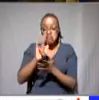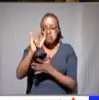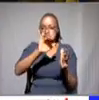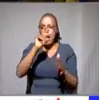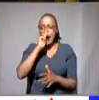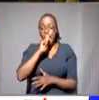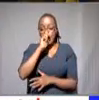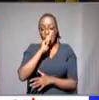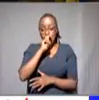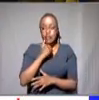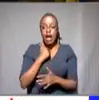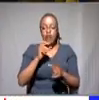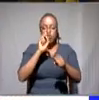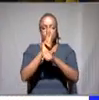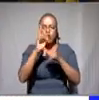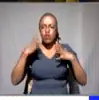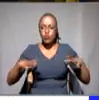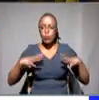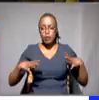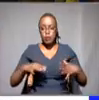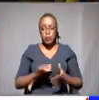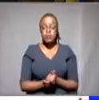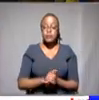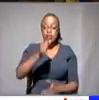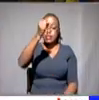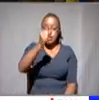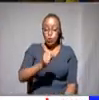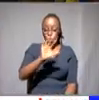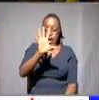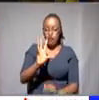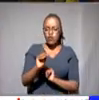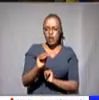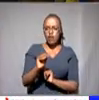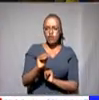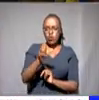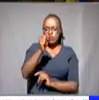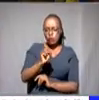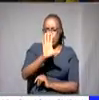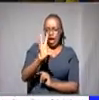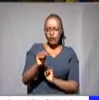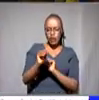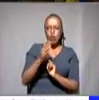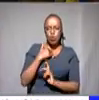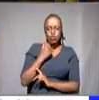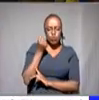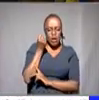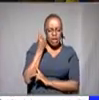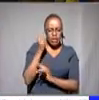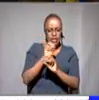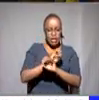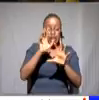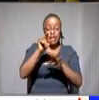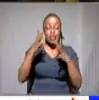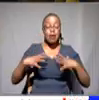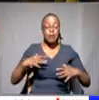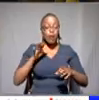Tanzania. Onaguwe na adu ikumineli. Fruri wa South Africa kana Afrika ya mahuru. Haende ya datu talali makiria. Niomena